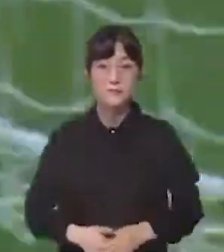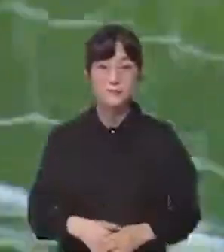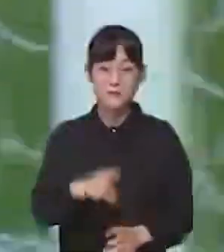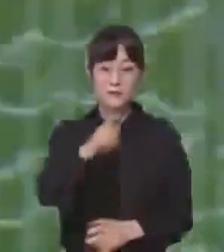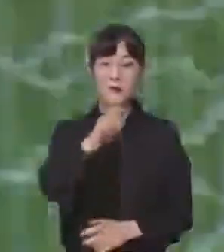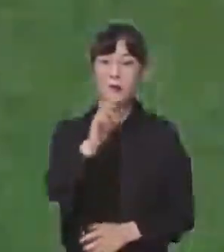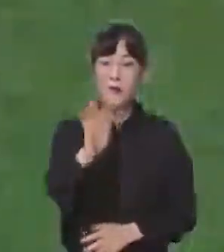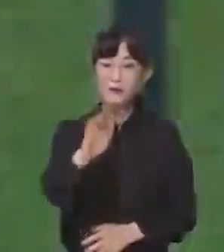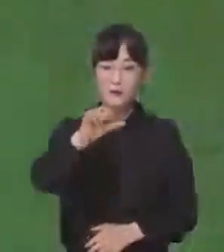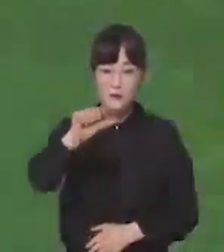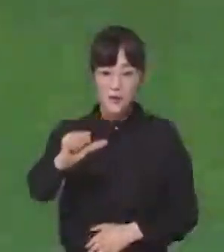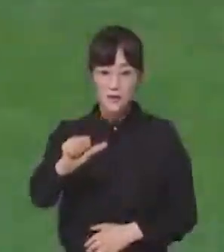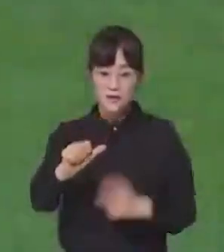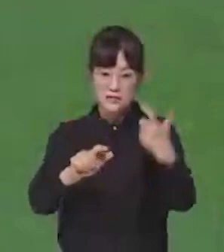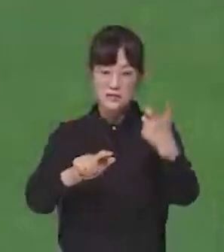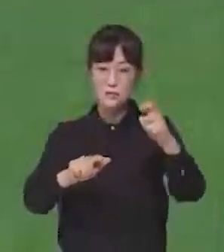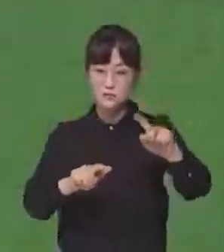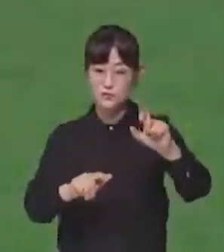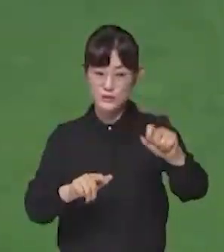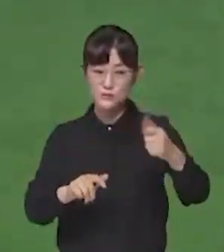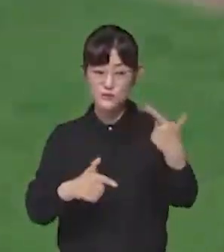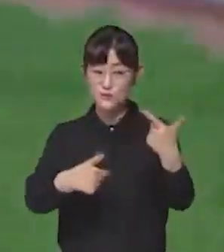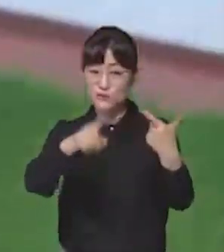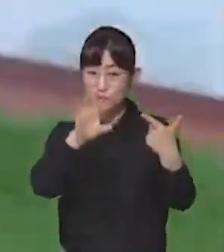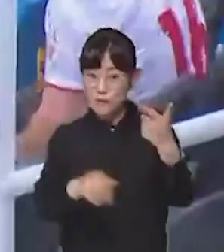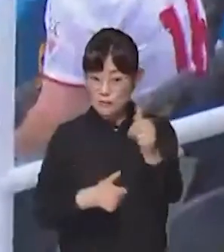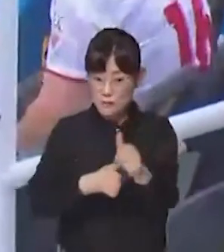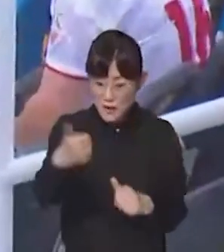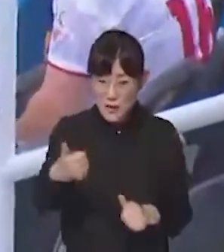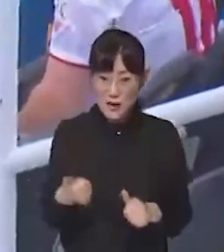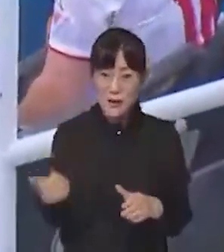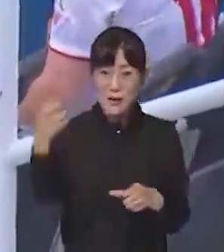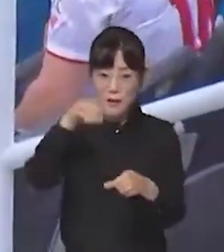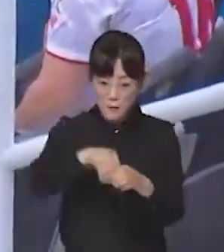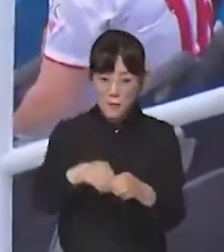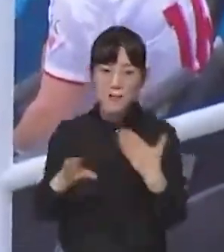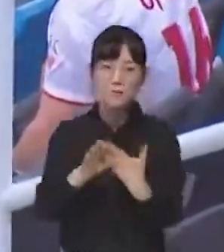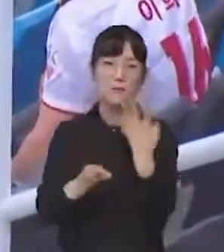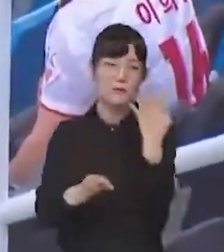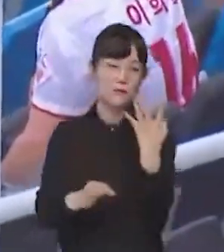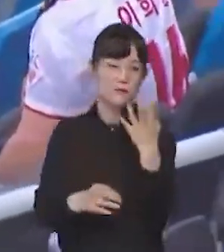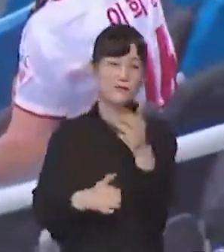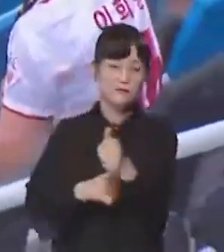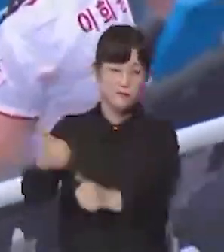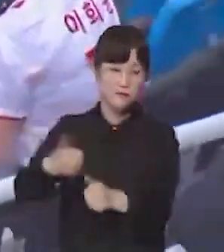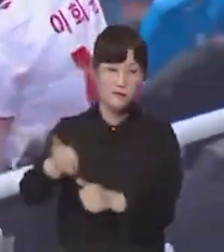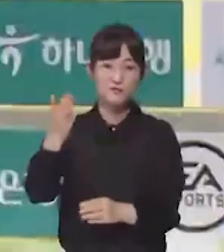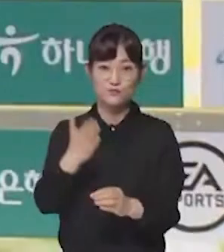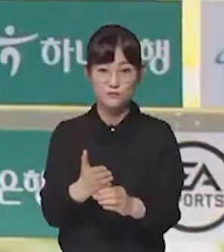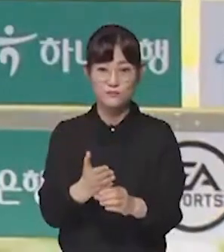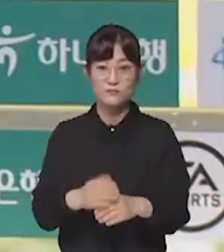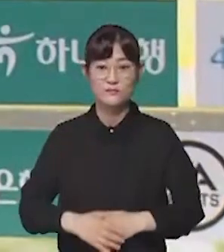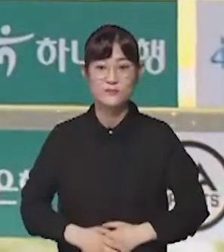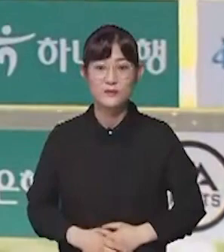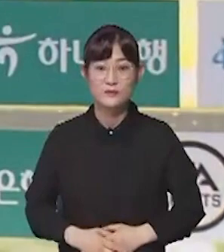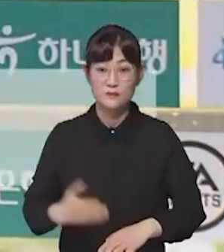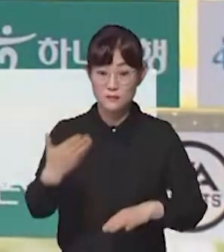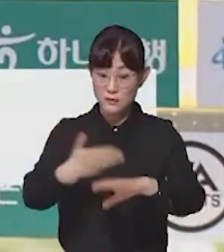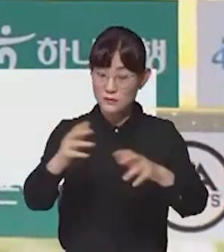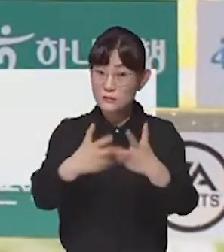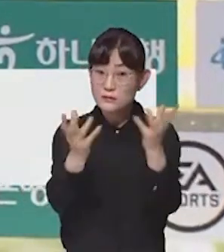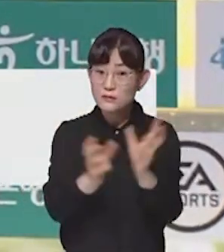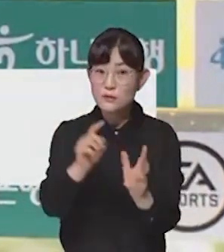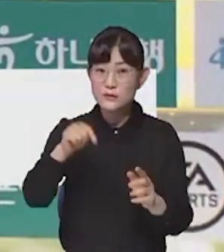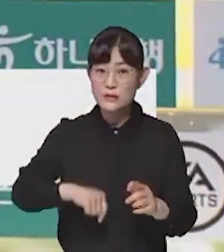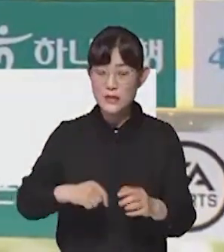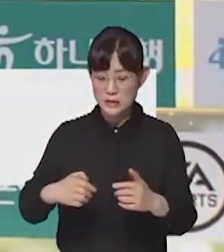FA컵 16강전 승리를 포함하면 최근 4경기를 모두 승리로 장식했습니다. 다른 팀에서 많이 저희를